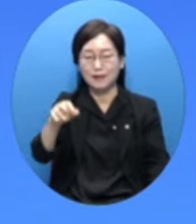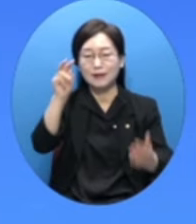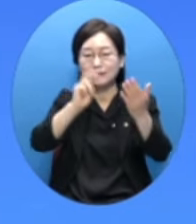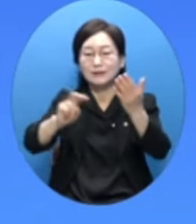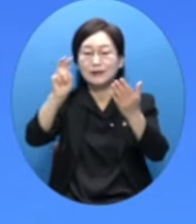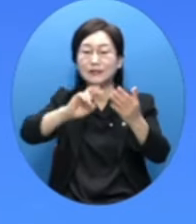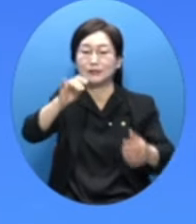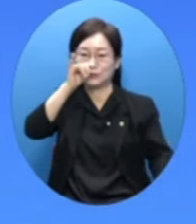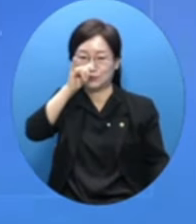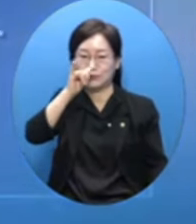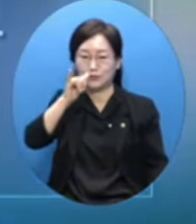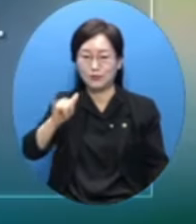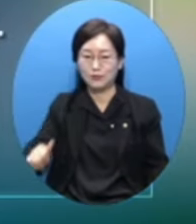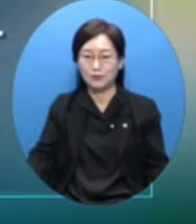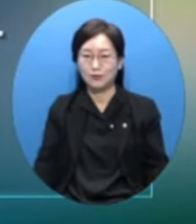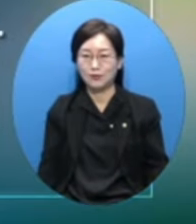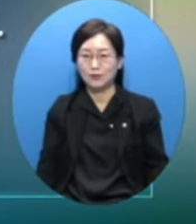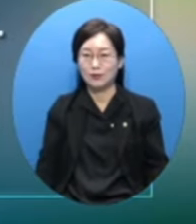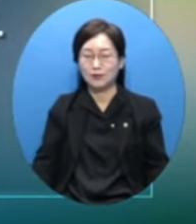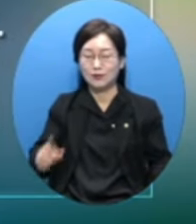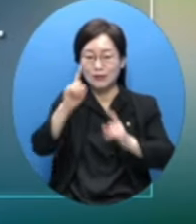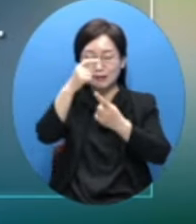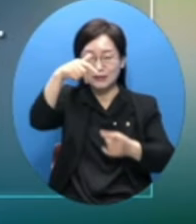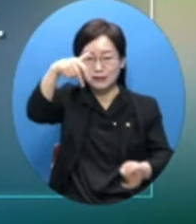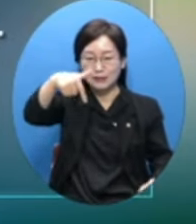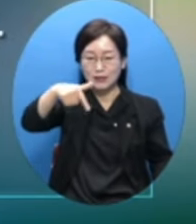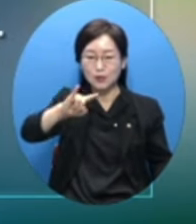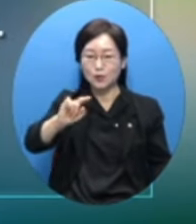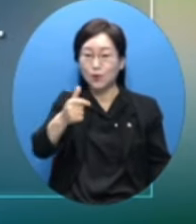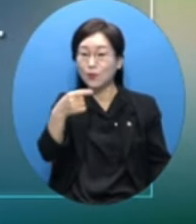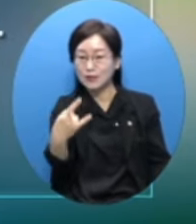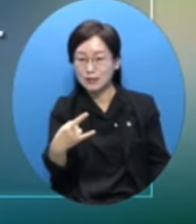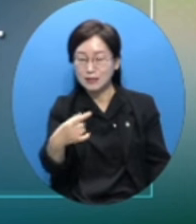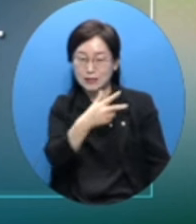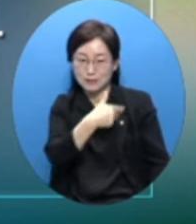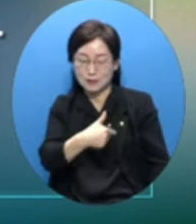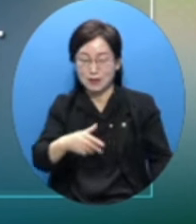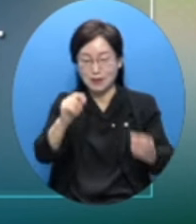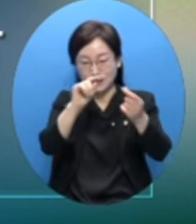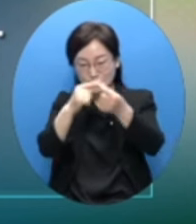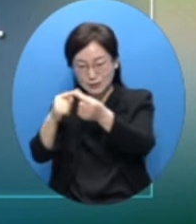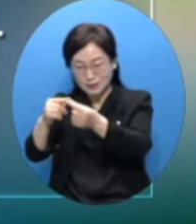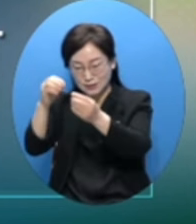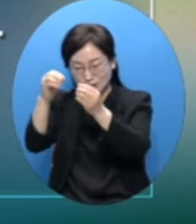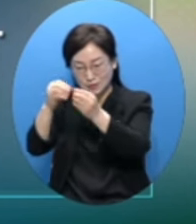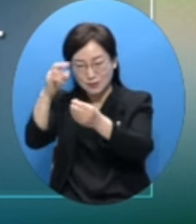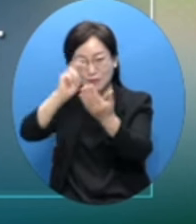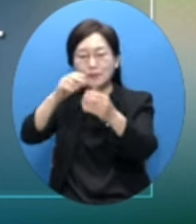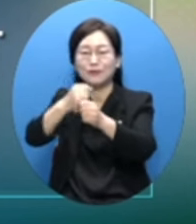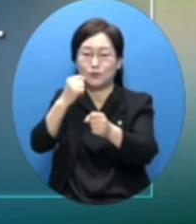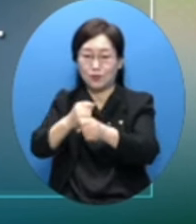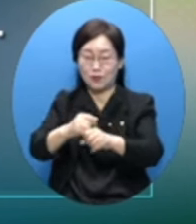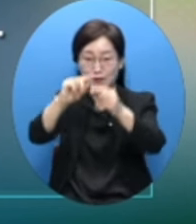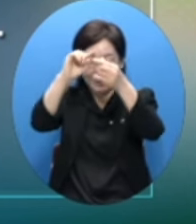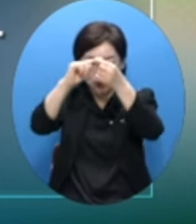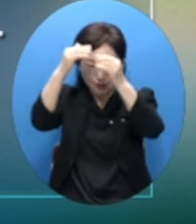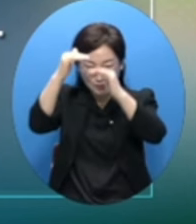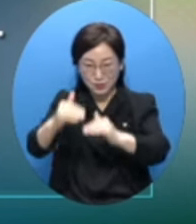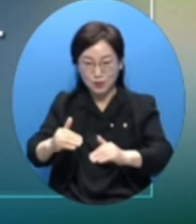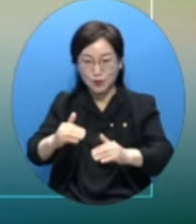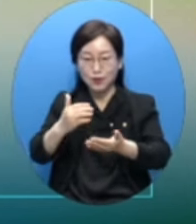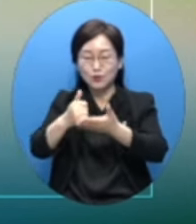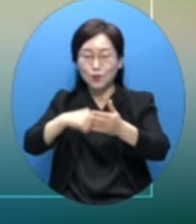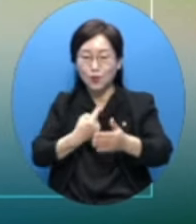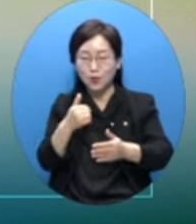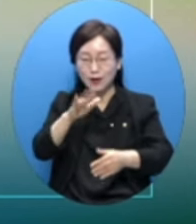있습니다. 이권희 집사님이 지은 작사 작곡한 곡인 곡인데요. 가사가 이렇게 됐습니다. 주님이 홀로 가신 그